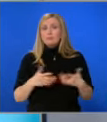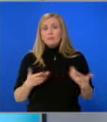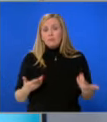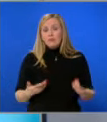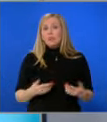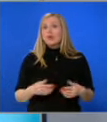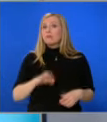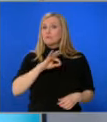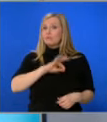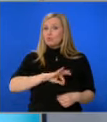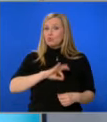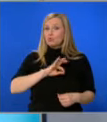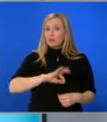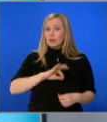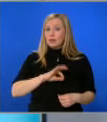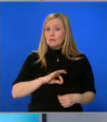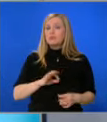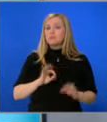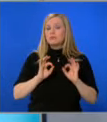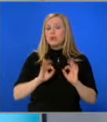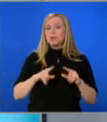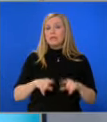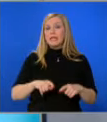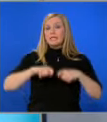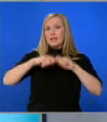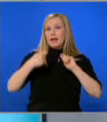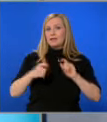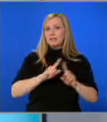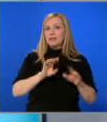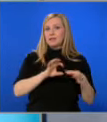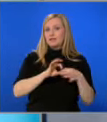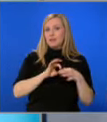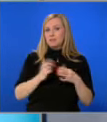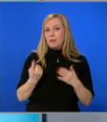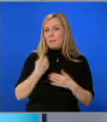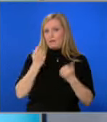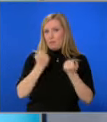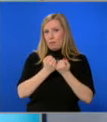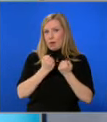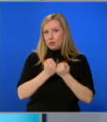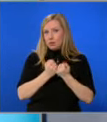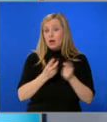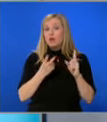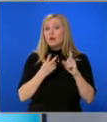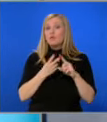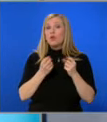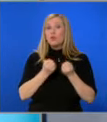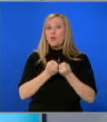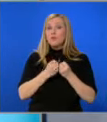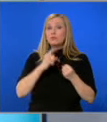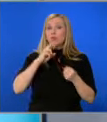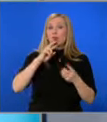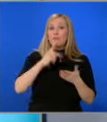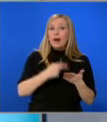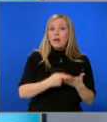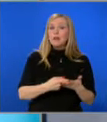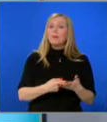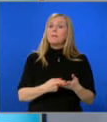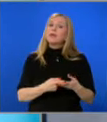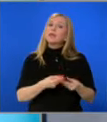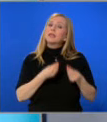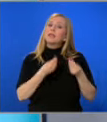така постигаме именно тези гаранции за независимост на първо място. На второ място отговаряме на системно